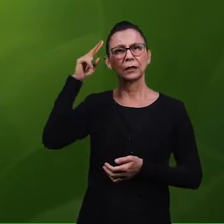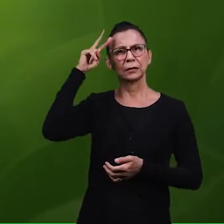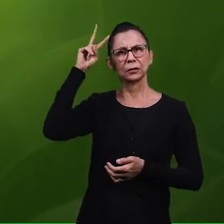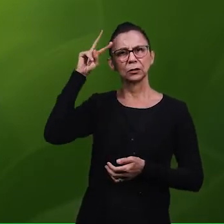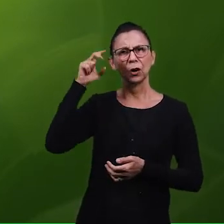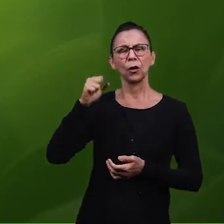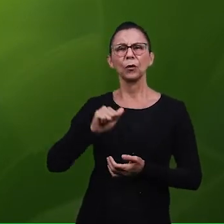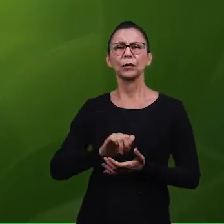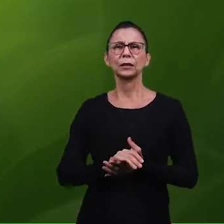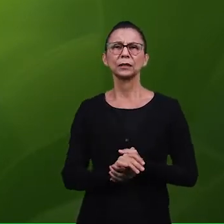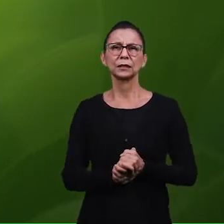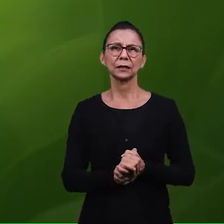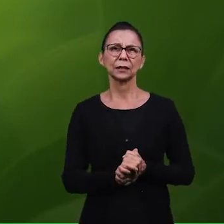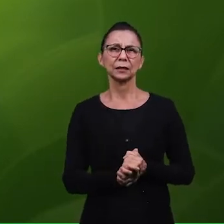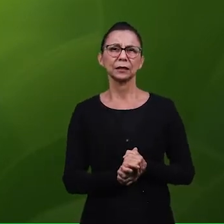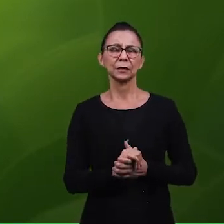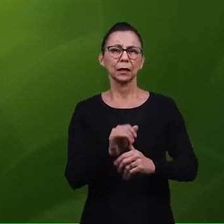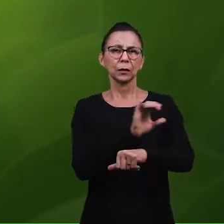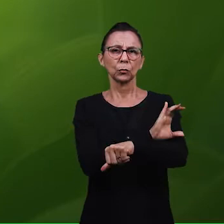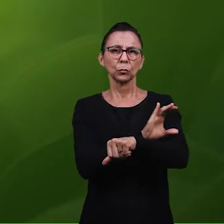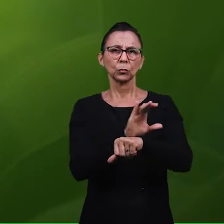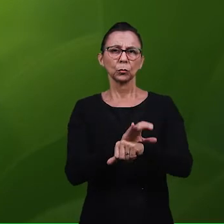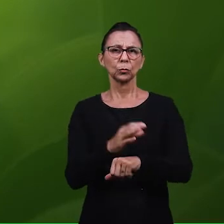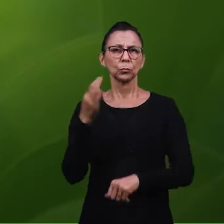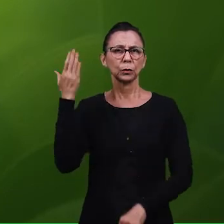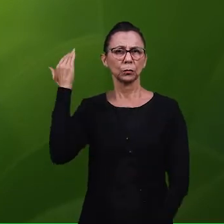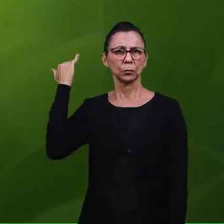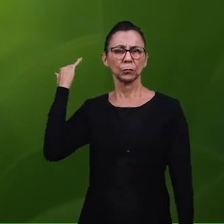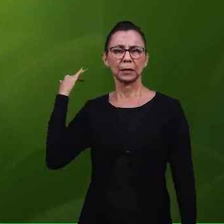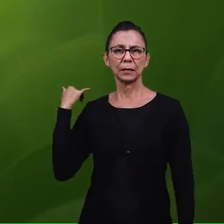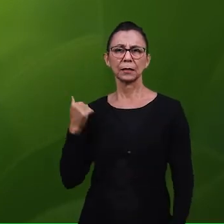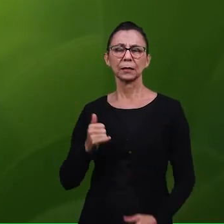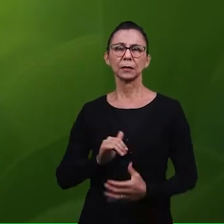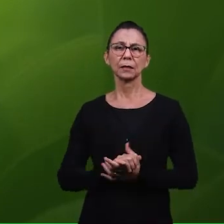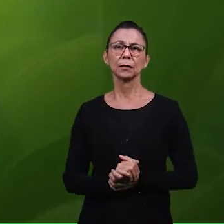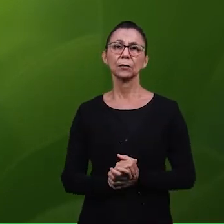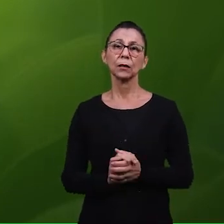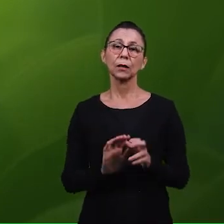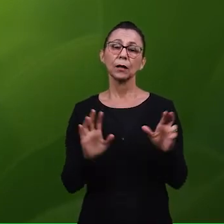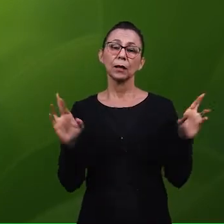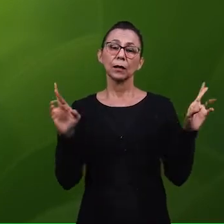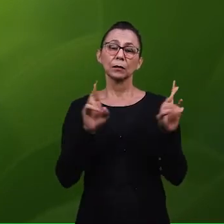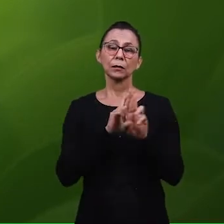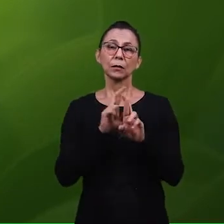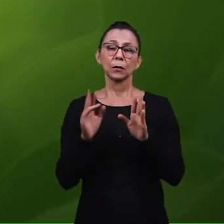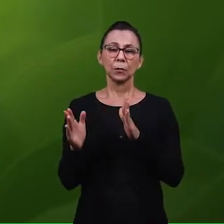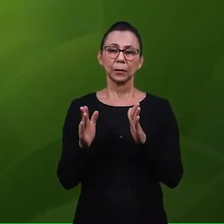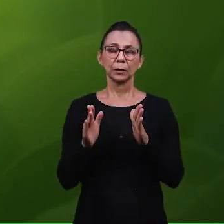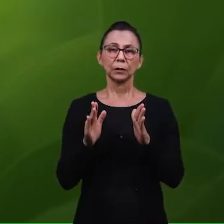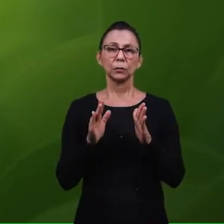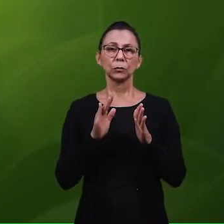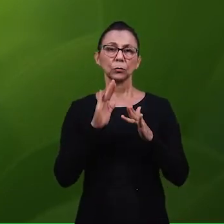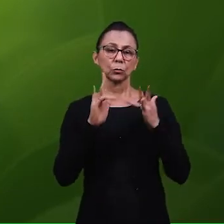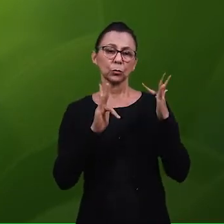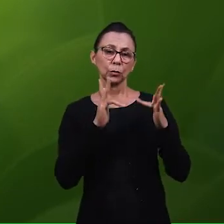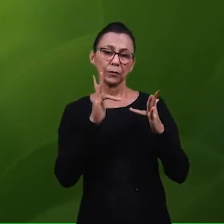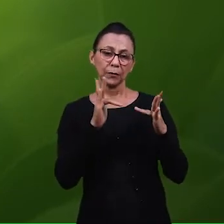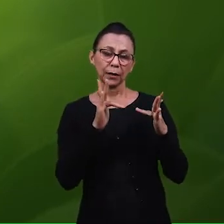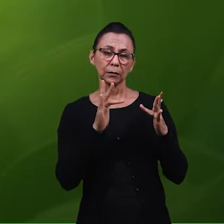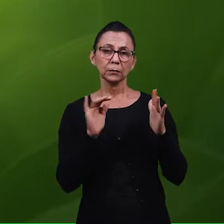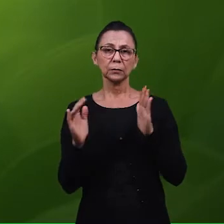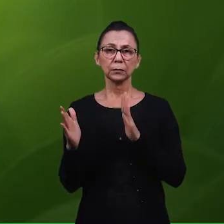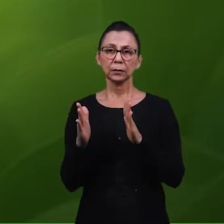comme on a dit. Nous voulons dire, juste contribuer avec quelques aspects historiques,